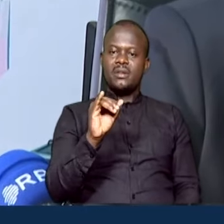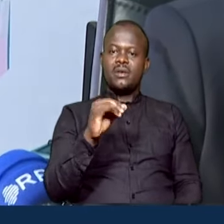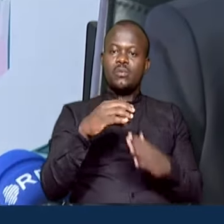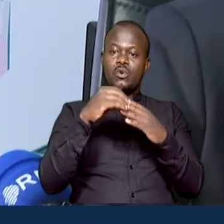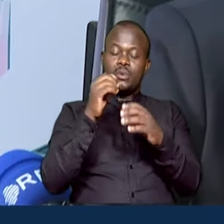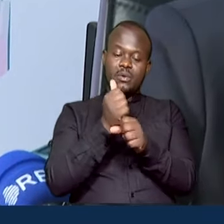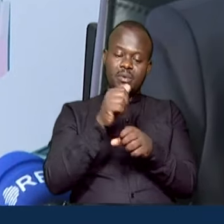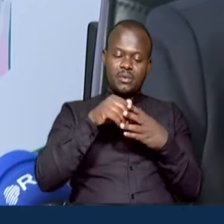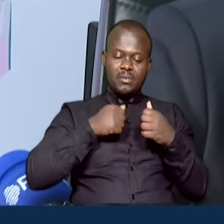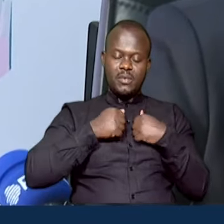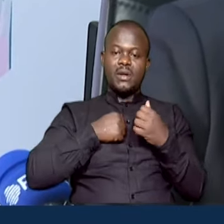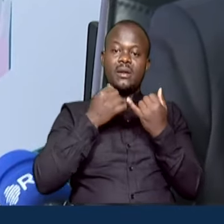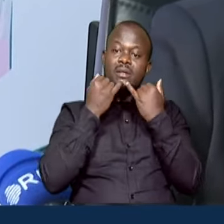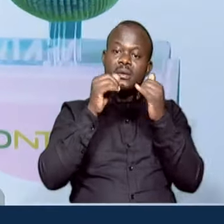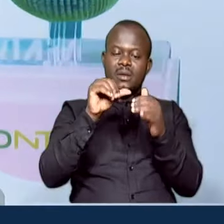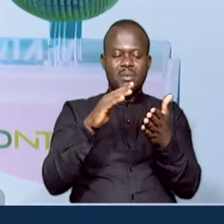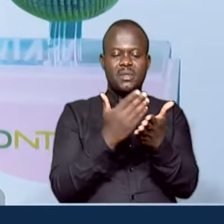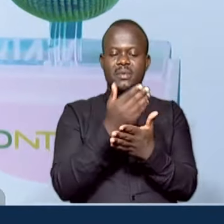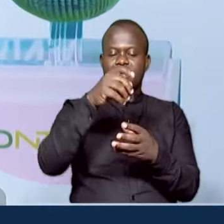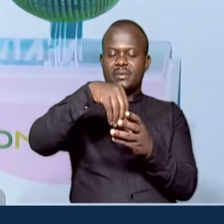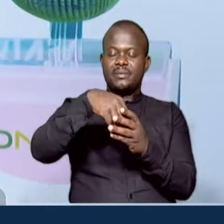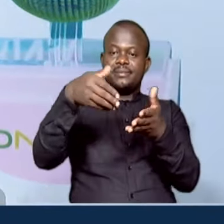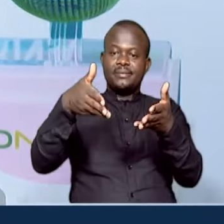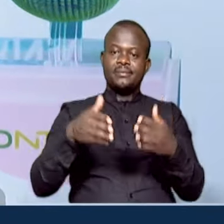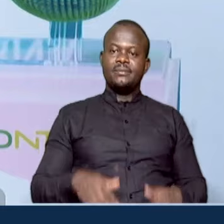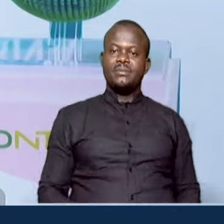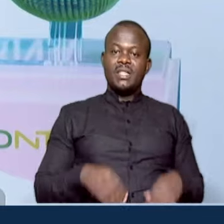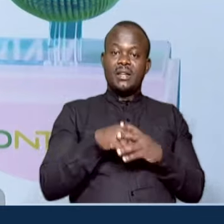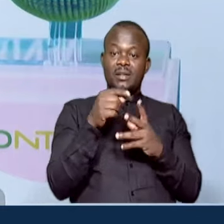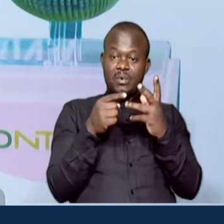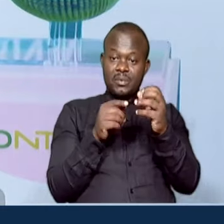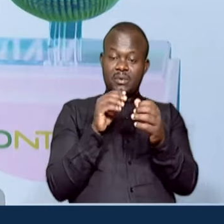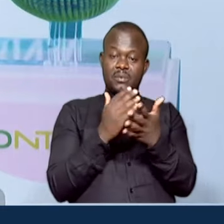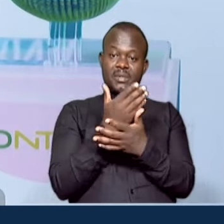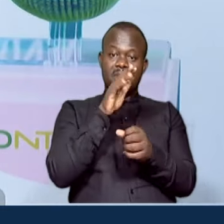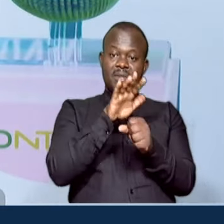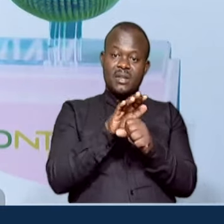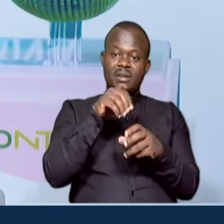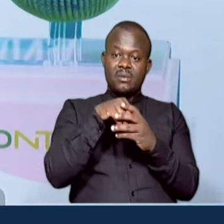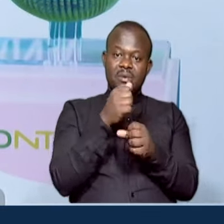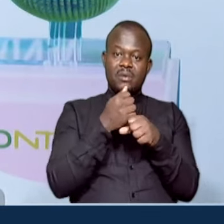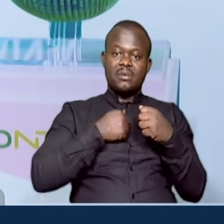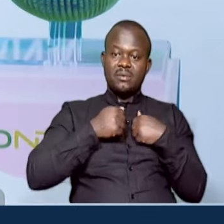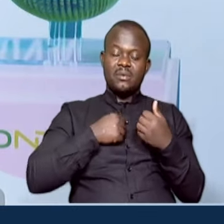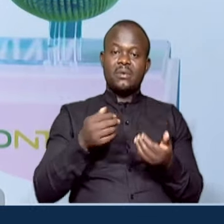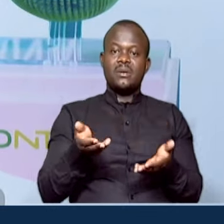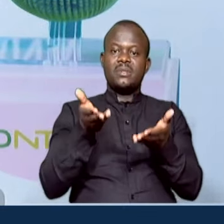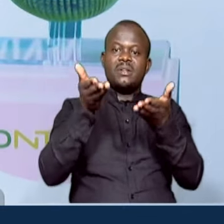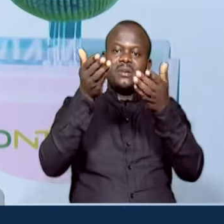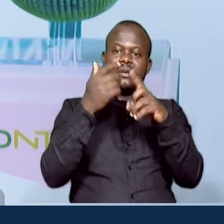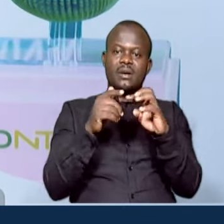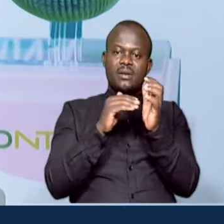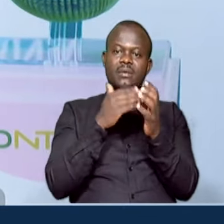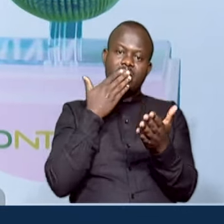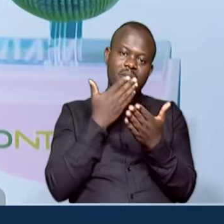PSF aratubwira utundi dushya turi muri Expo. Harimo udushya twinshi, harimo ibikorerwa mu Rwanda byagiye bizamuka binaba